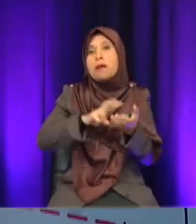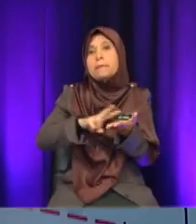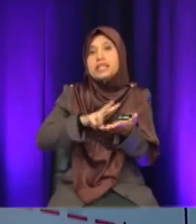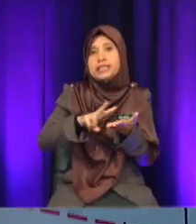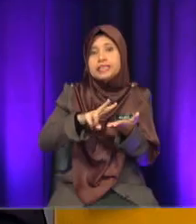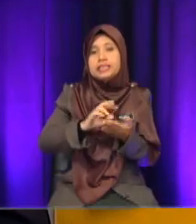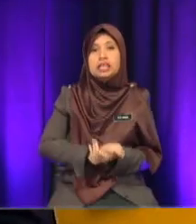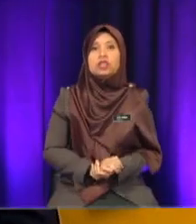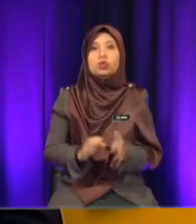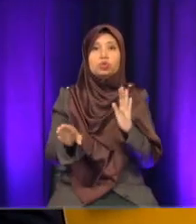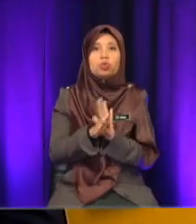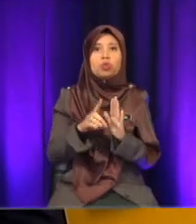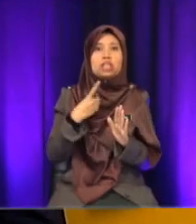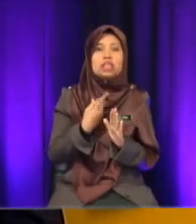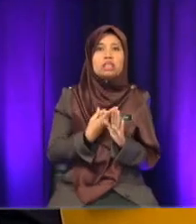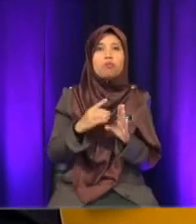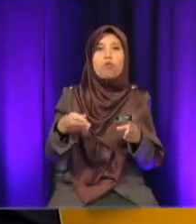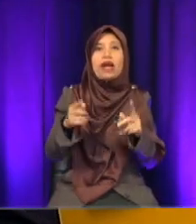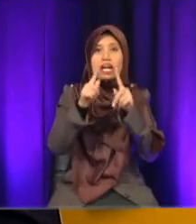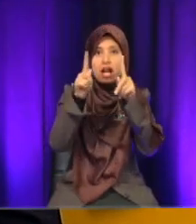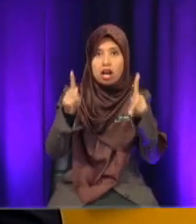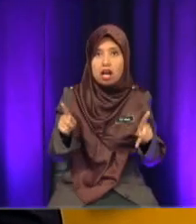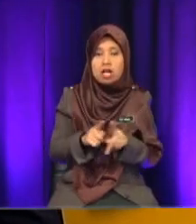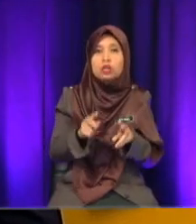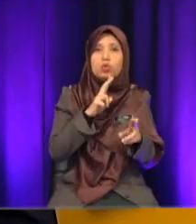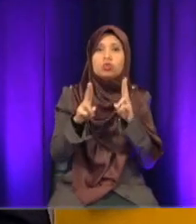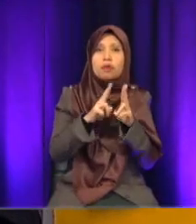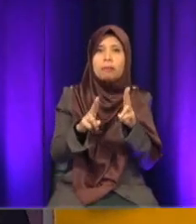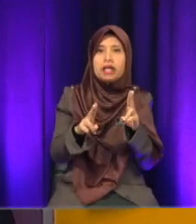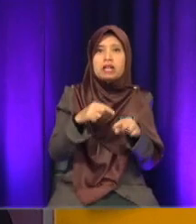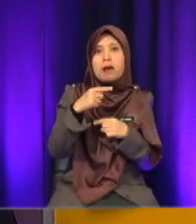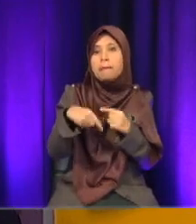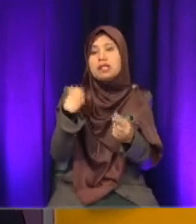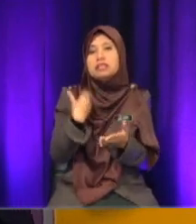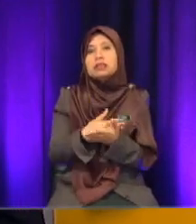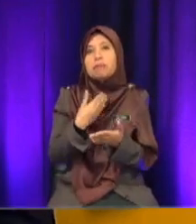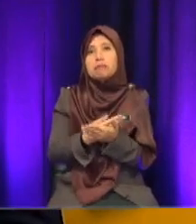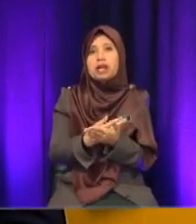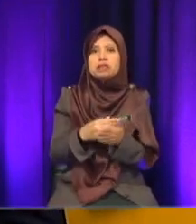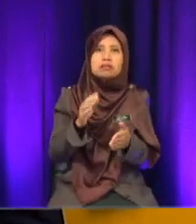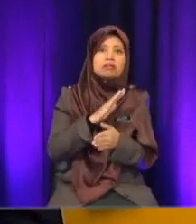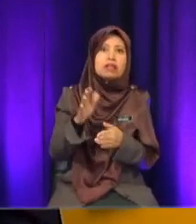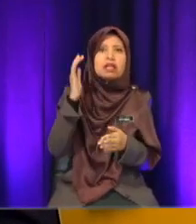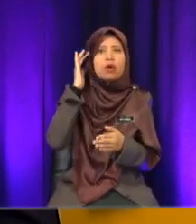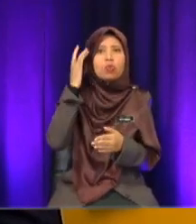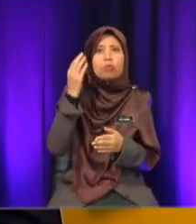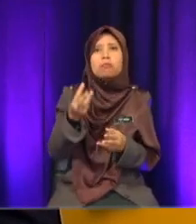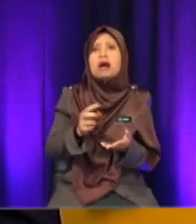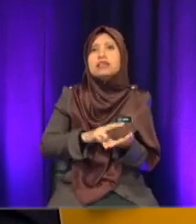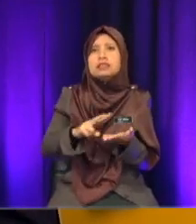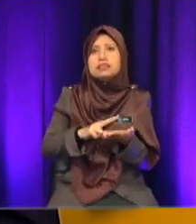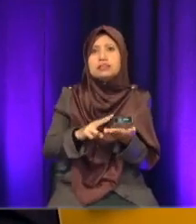buat ucapan untuk bagi deh ke Ibu Papa dekat Cikgu bila sampai Cikgu tapi nak baca ibu bapak tak paham